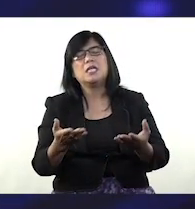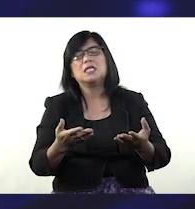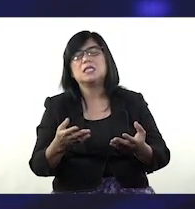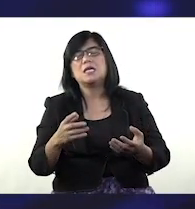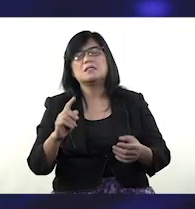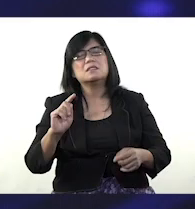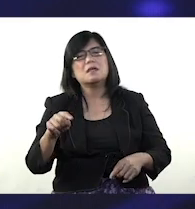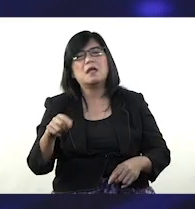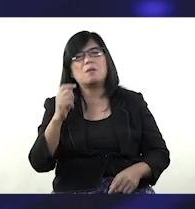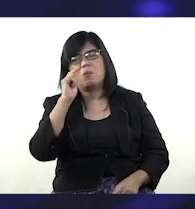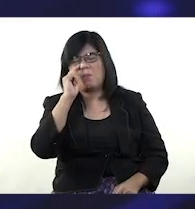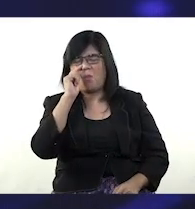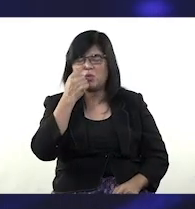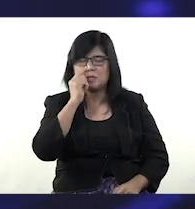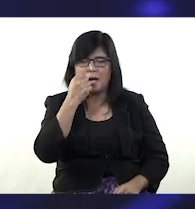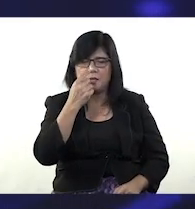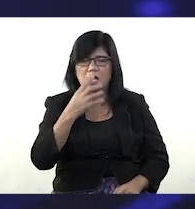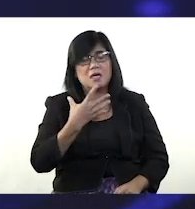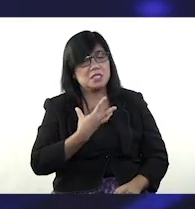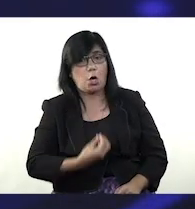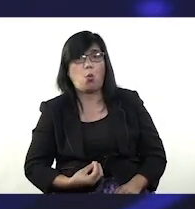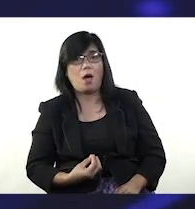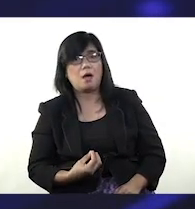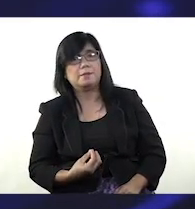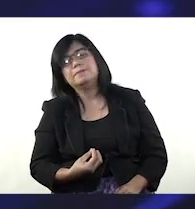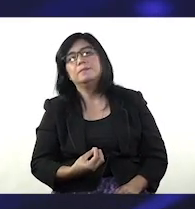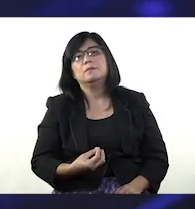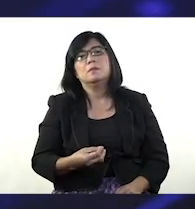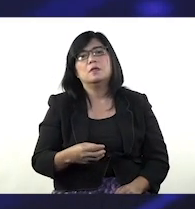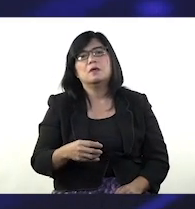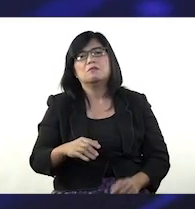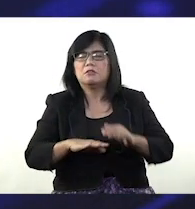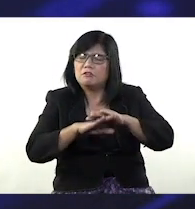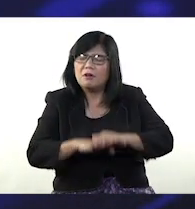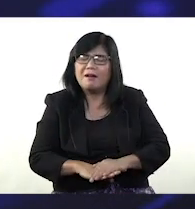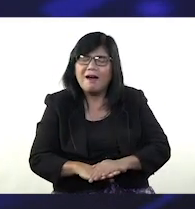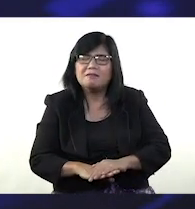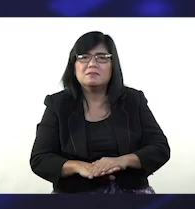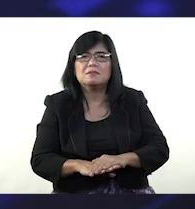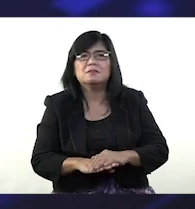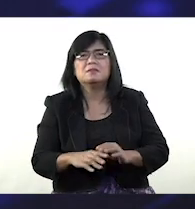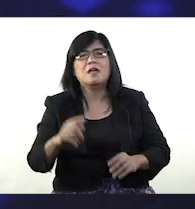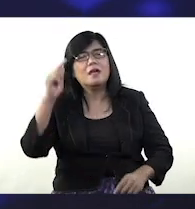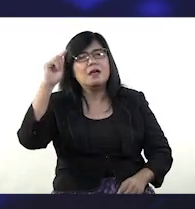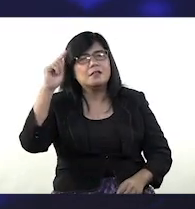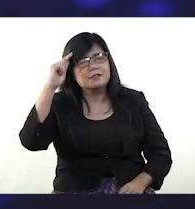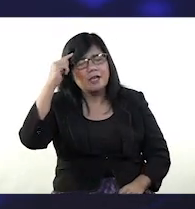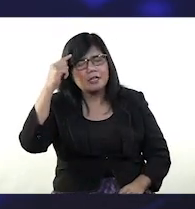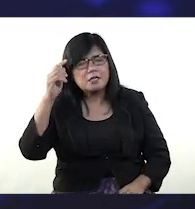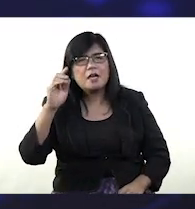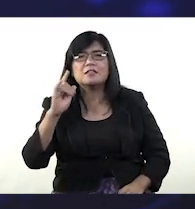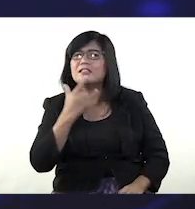berdaya mungkin sedang kecewa hari-hari ini sudah mungkin sedang tertekan hari-hari ini Sayanya mau Ingatkan buat remaja